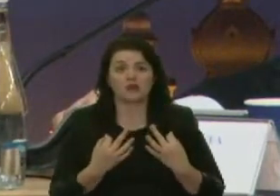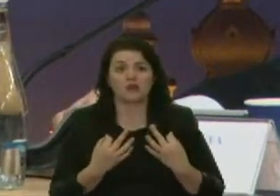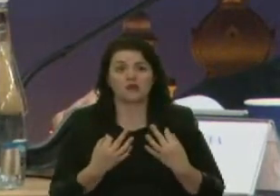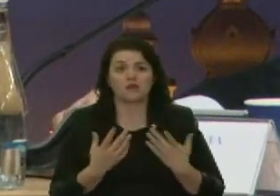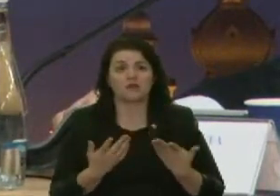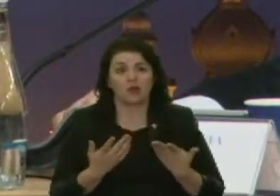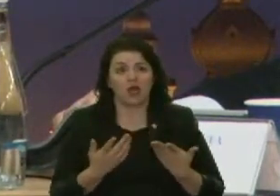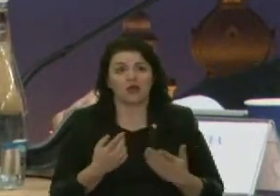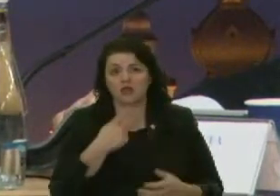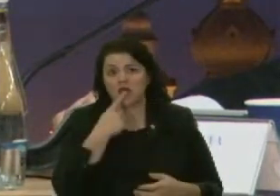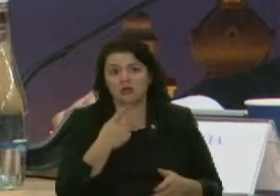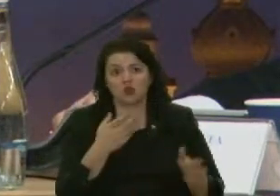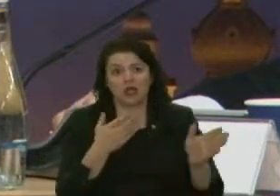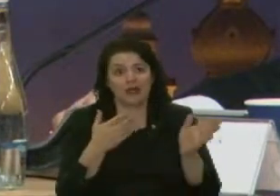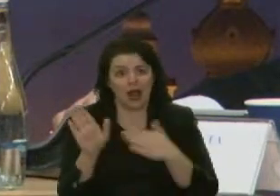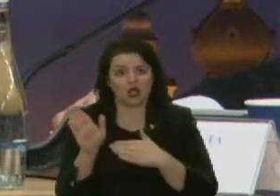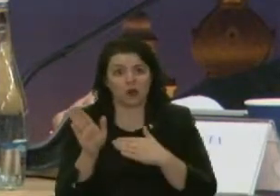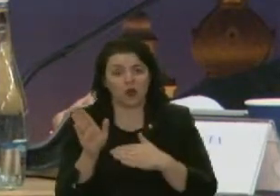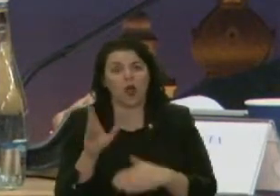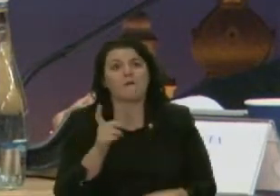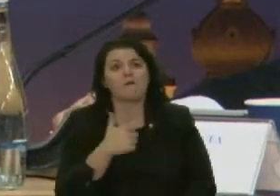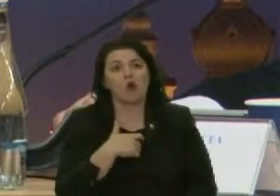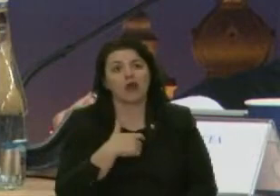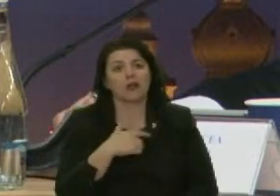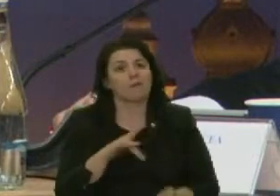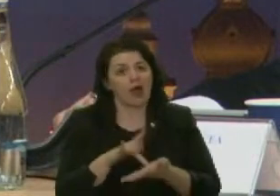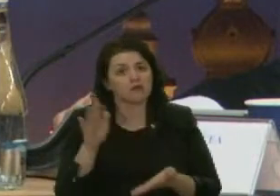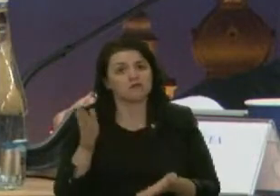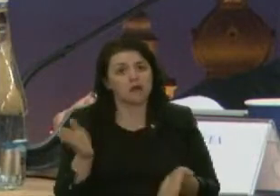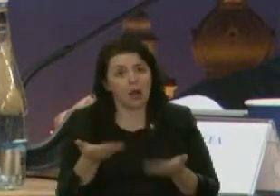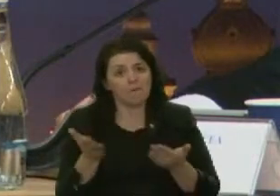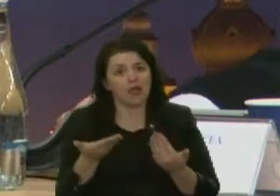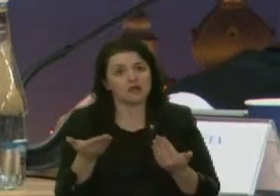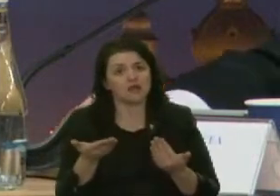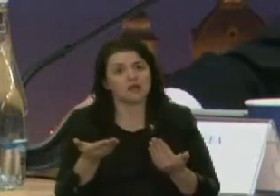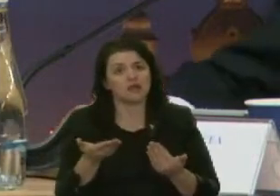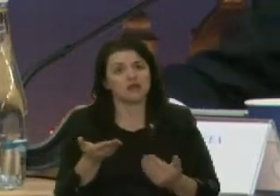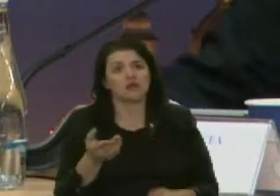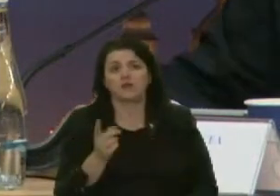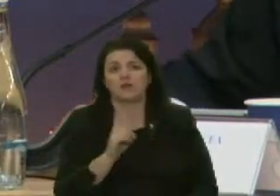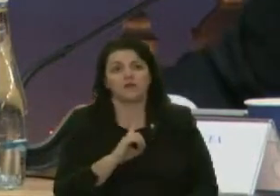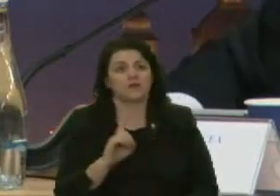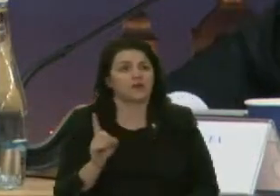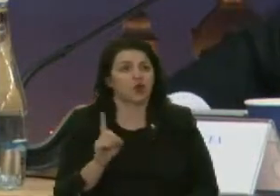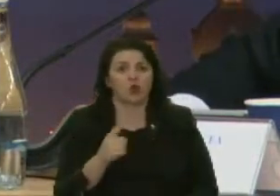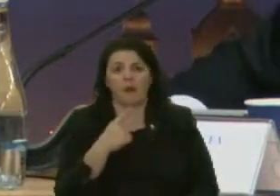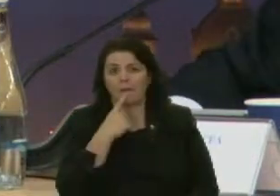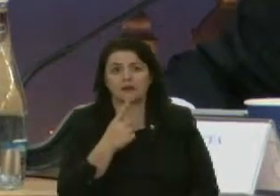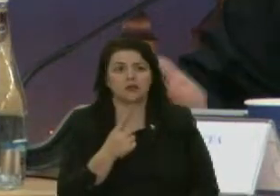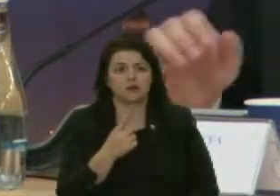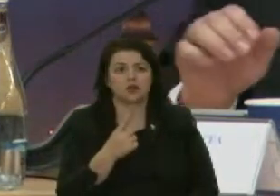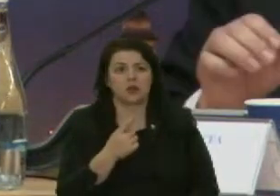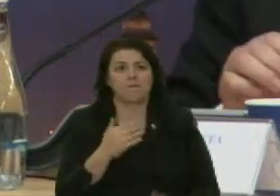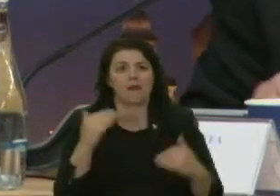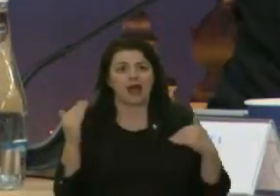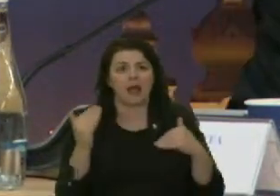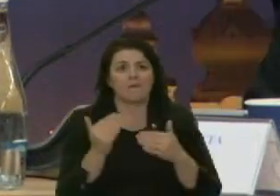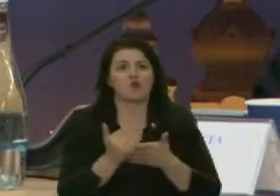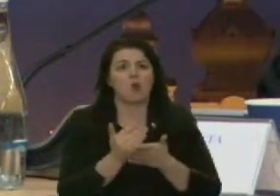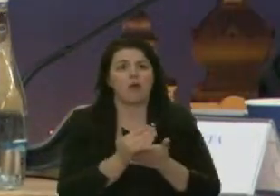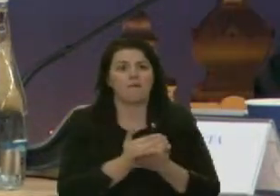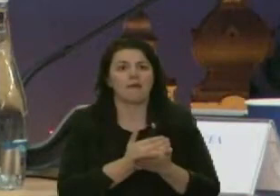avea capacitatea să mi o spună de la început asta poate era mult mai rapizi dar n a fost nimeni în stare să mi sintetizeze până la urmă marea problemă a